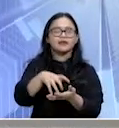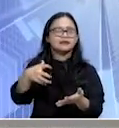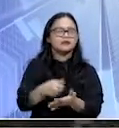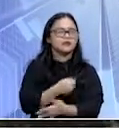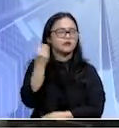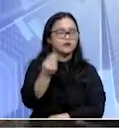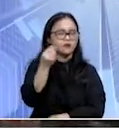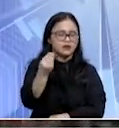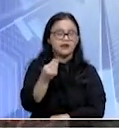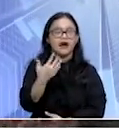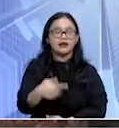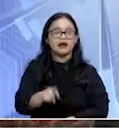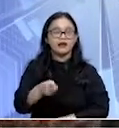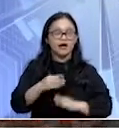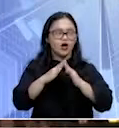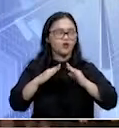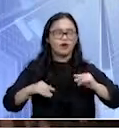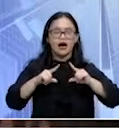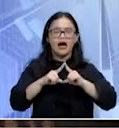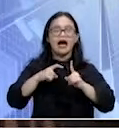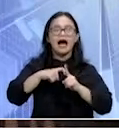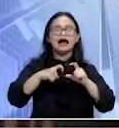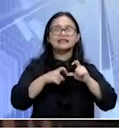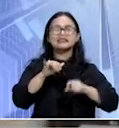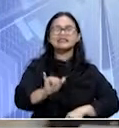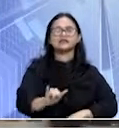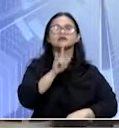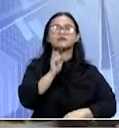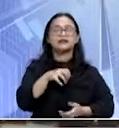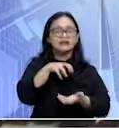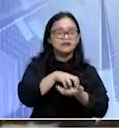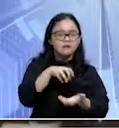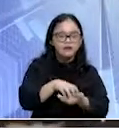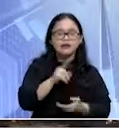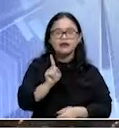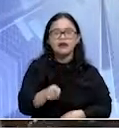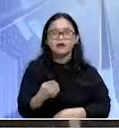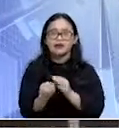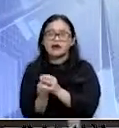Tengah. Rumah Atsiri merupakan tempat wisata berbasis kesehatan yang dapat mengolah tanaman